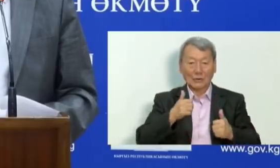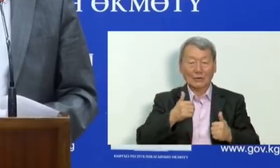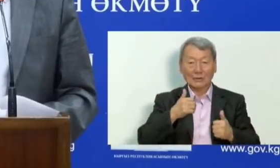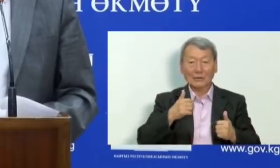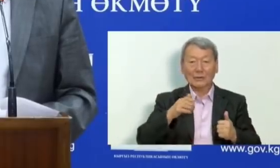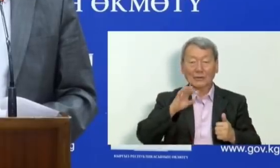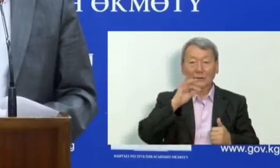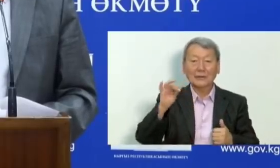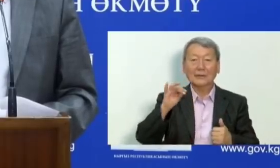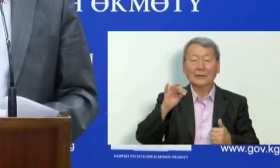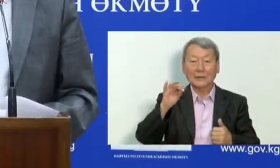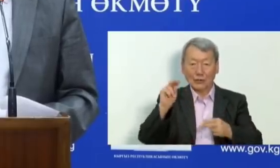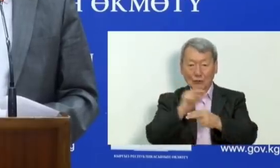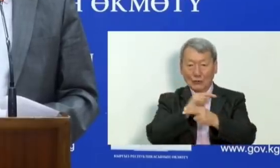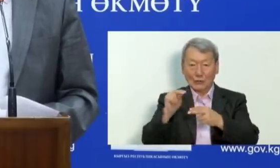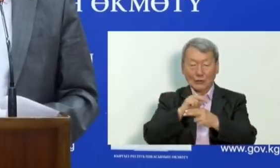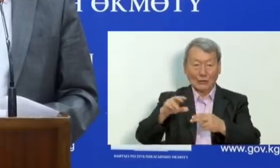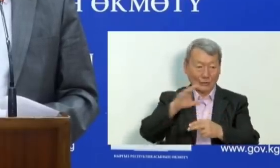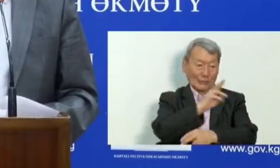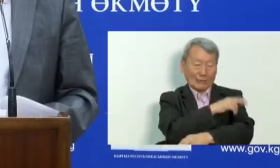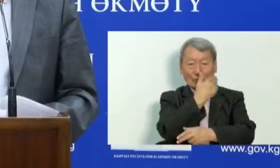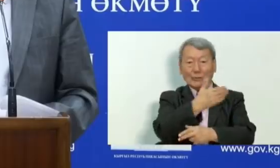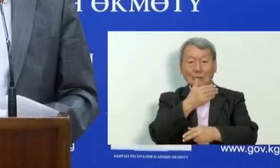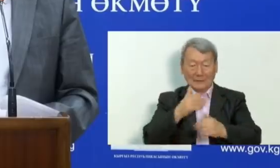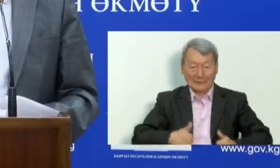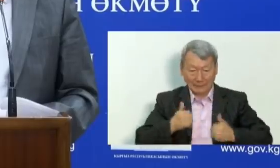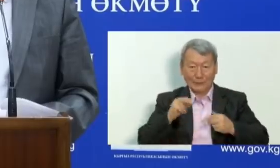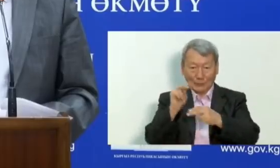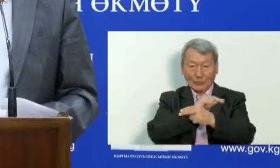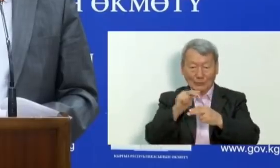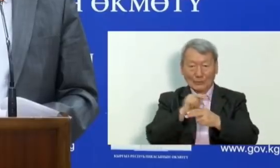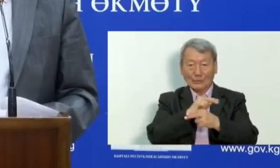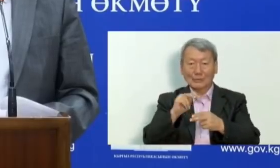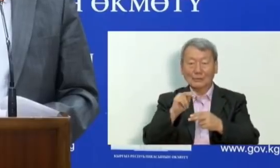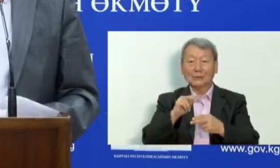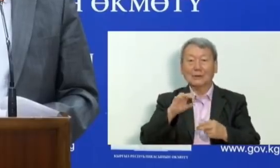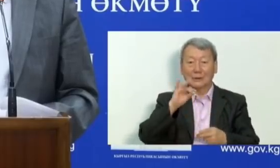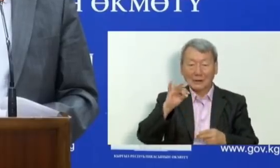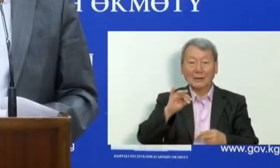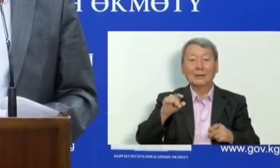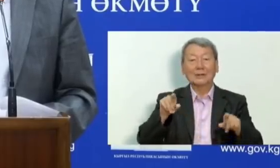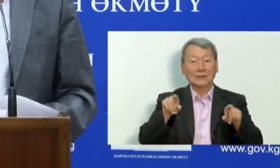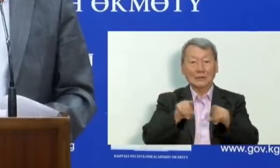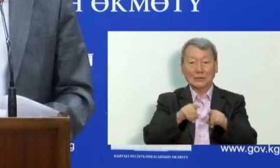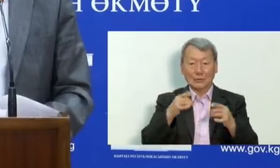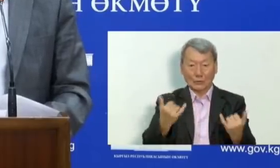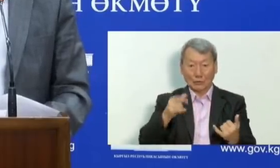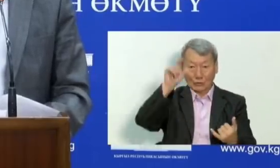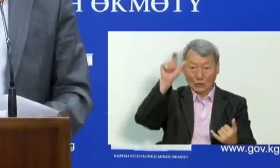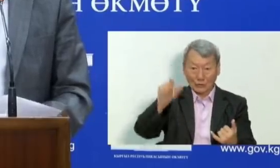экен, дарылоонун баардык мүмкүнчүлүктөрү кошулган. Ошого карабастан мына